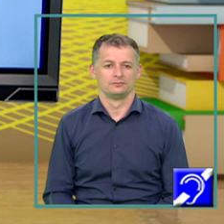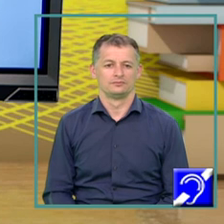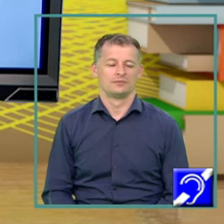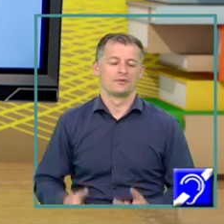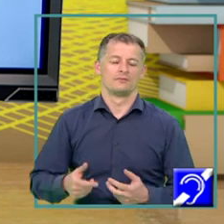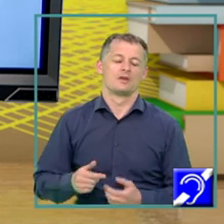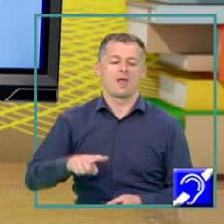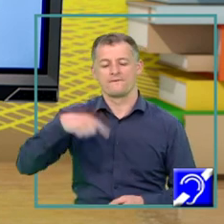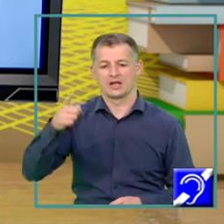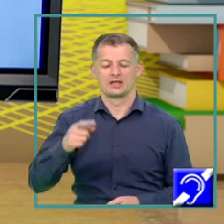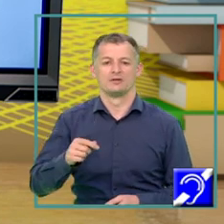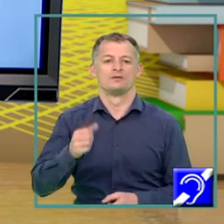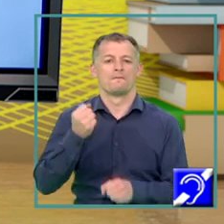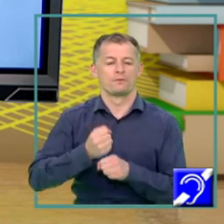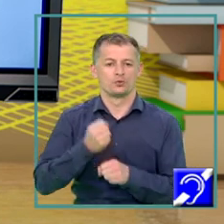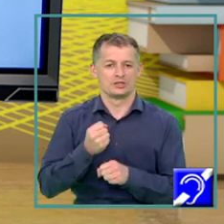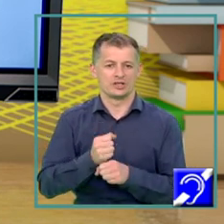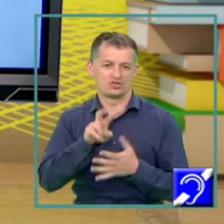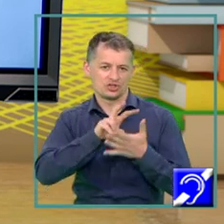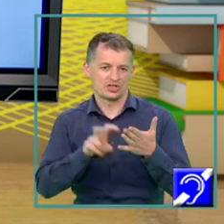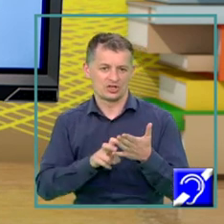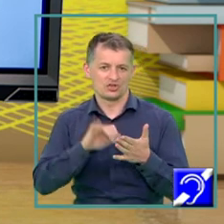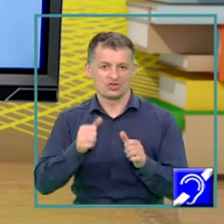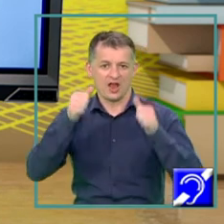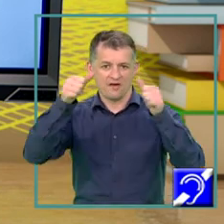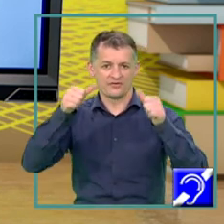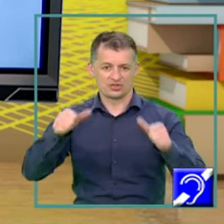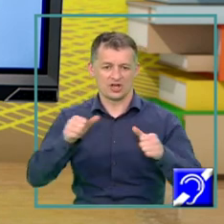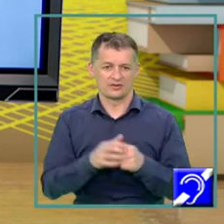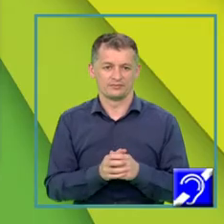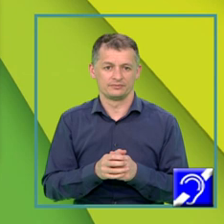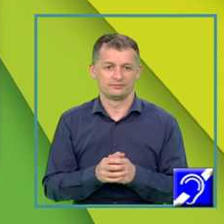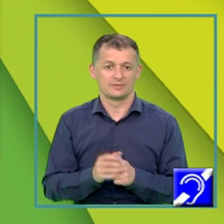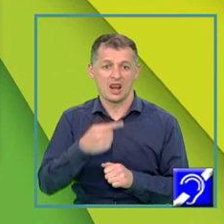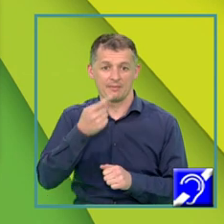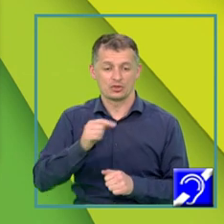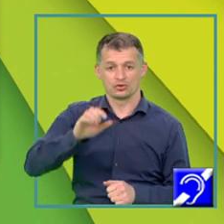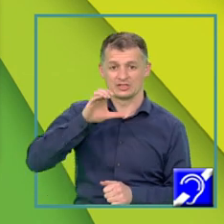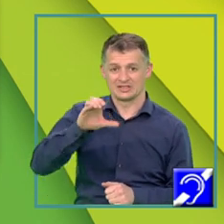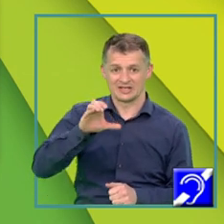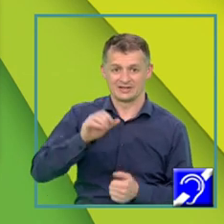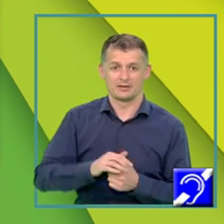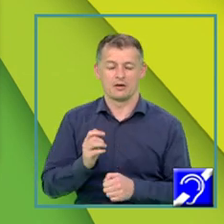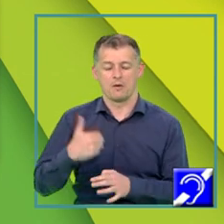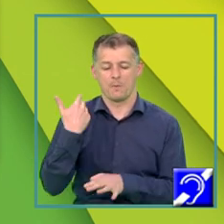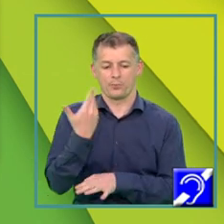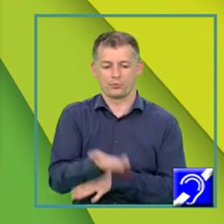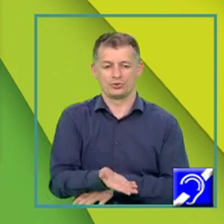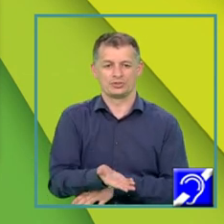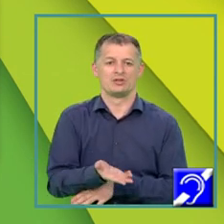speciale pentru citire și afișare limbajul și pune la dispoziția